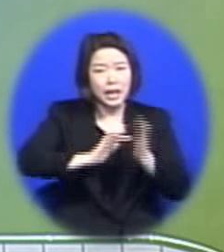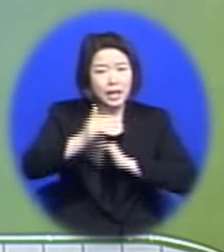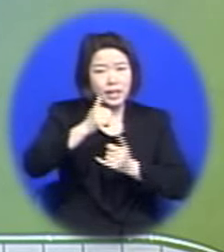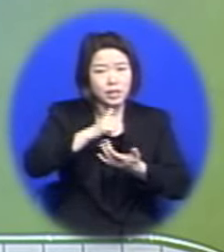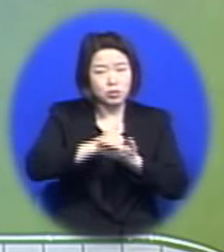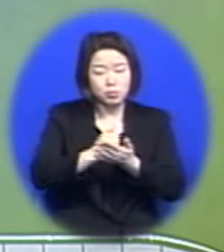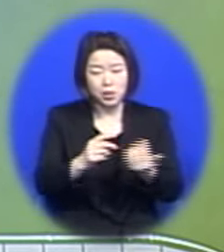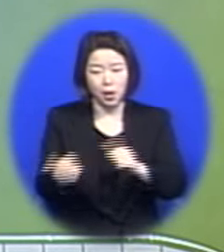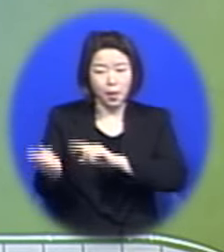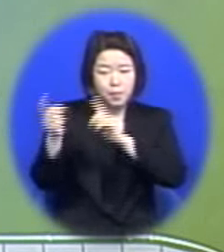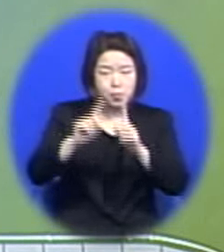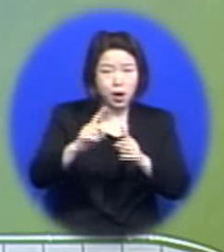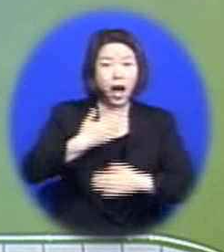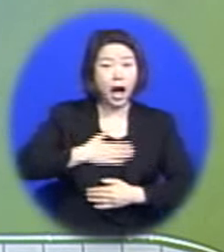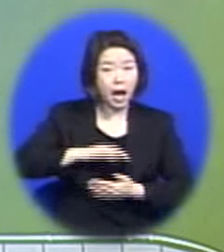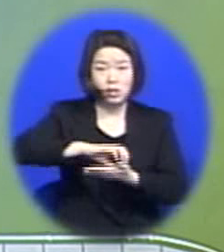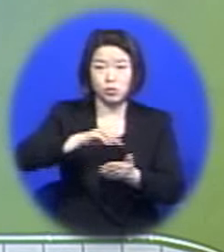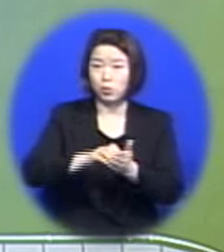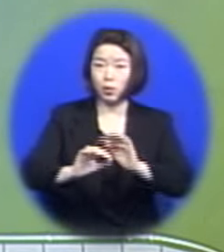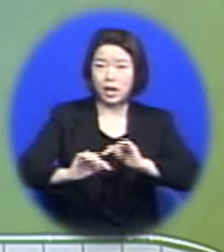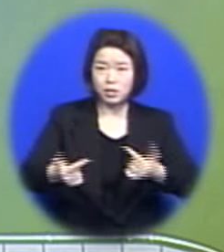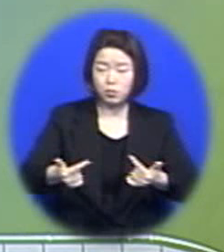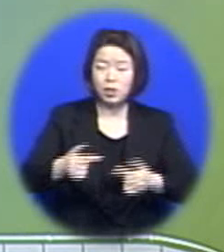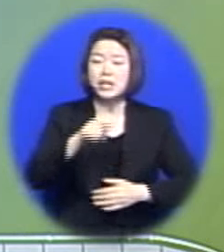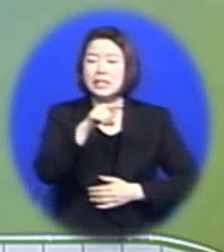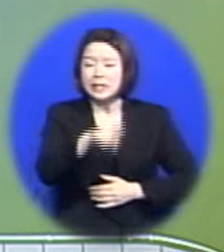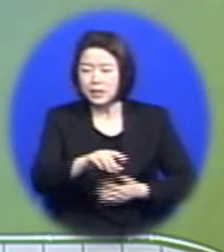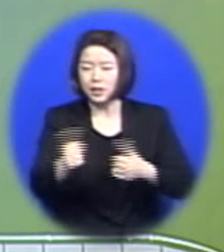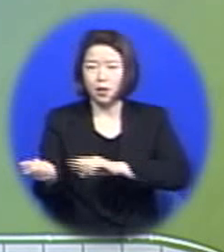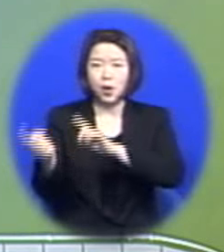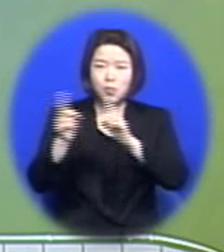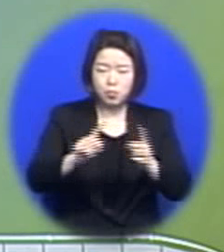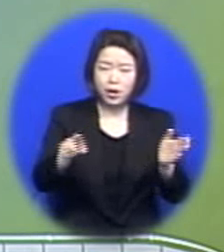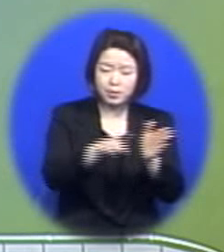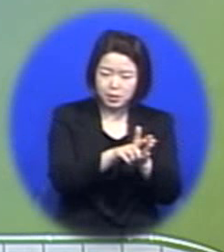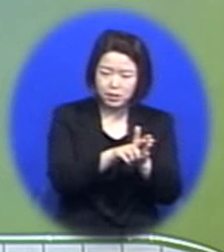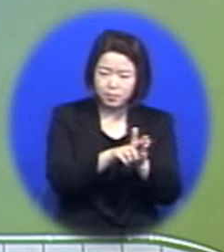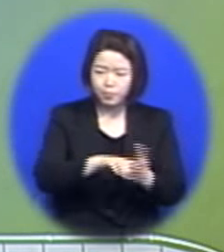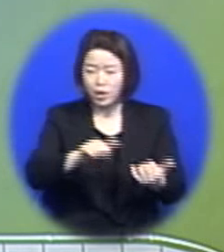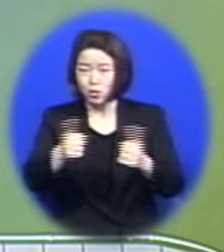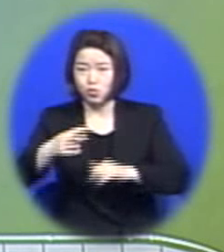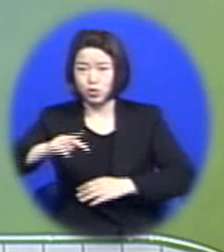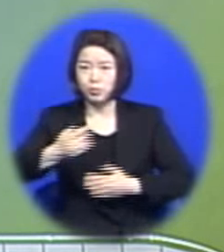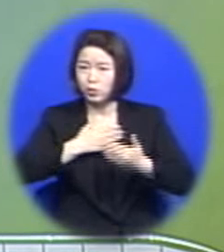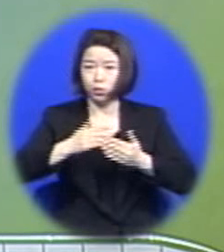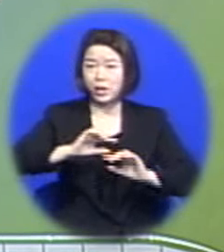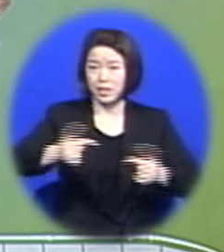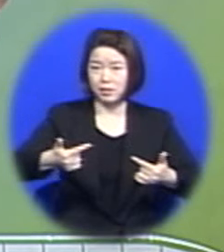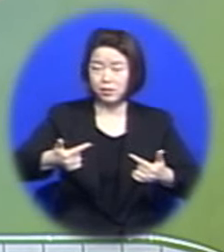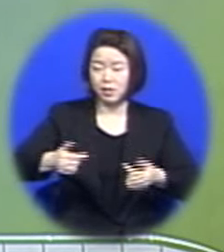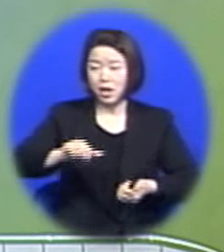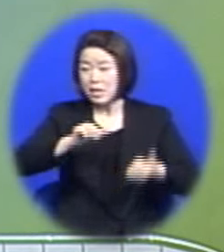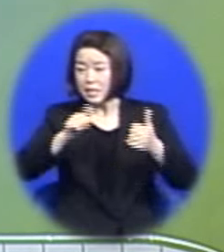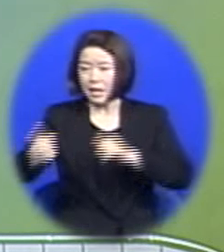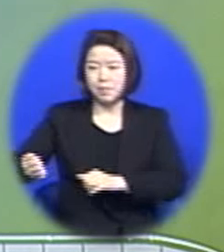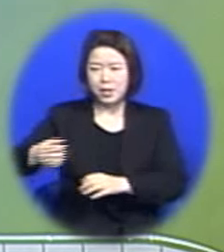아는 정도가 아니고 부활의 믿음으로 죽음도 두려워하지 않는 믿음, 사망을 꾸짖고